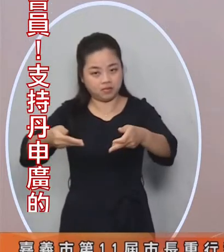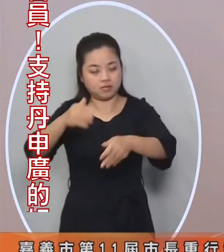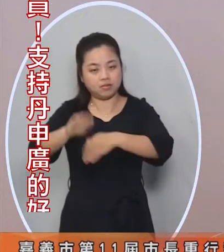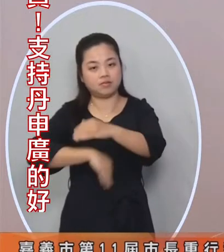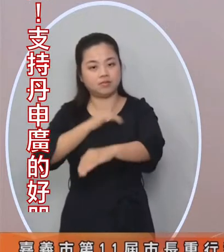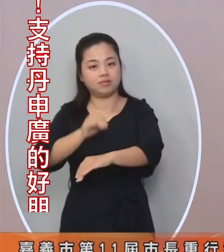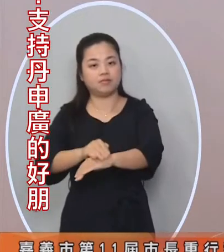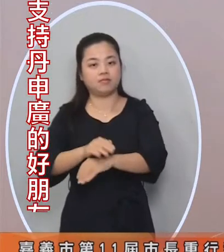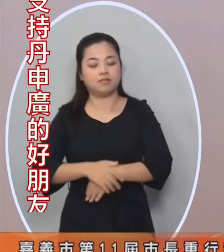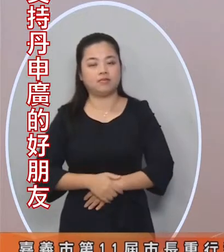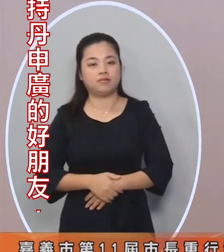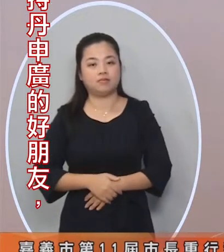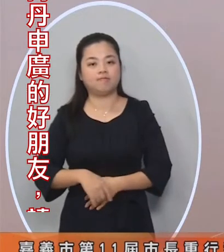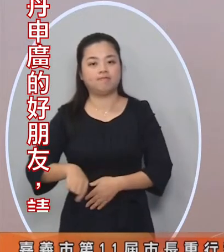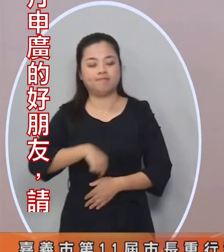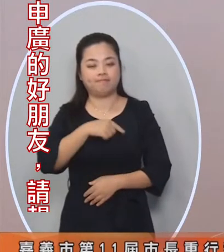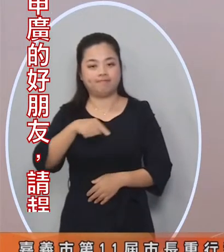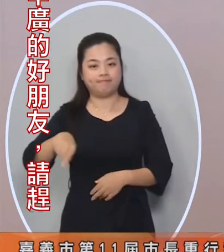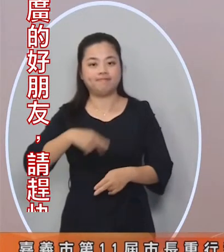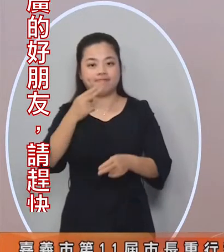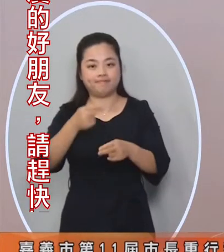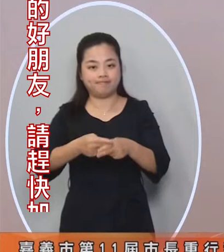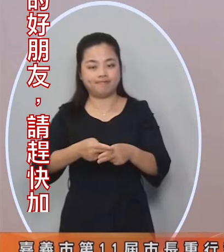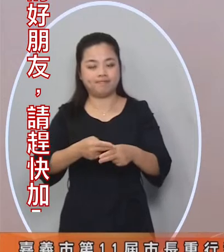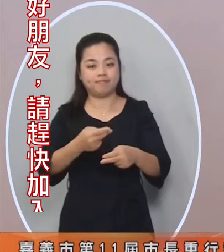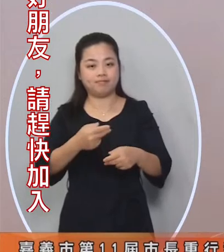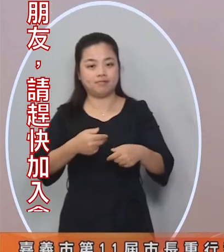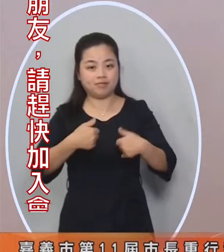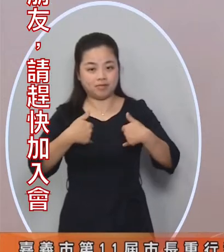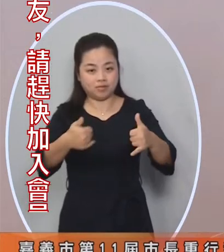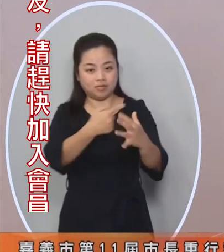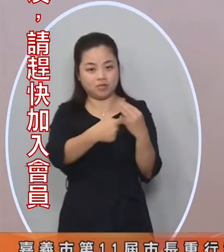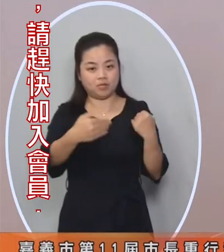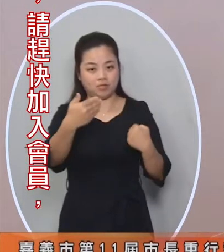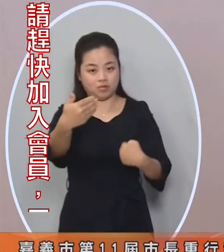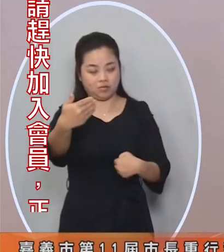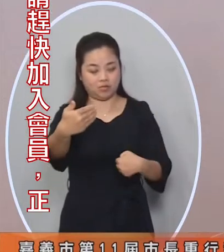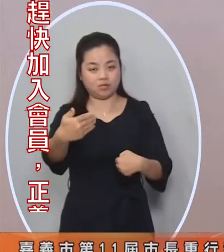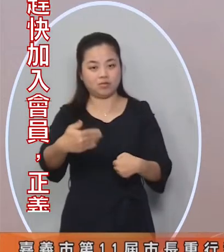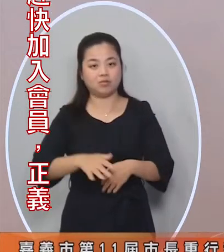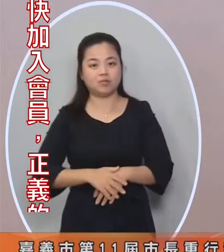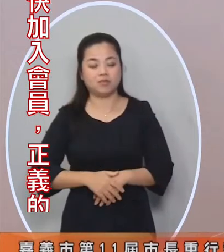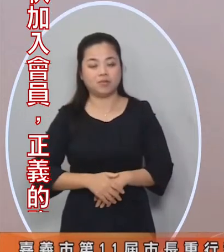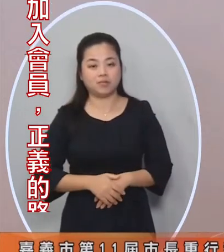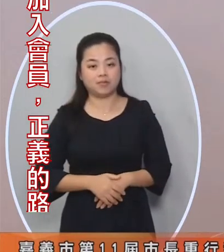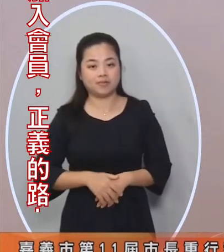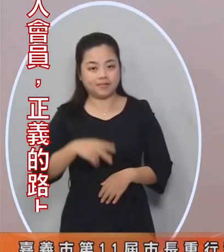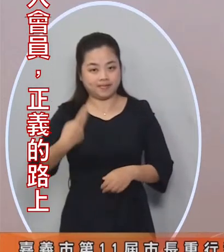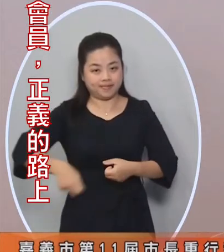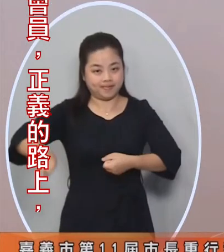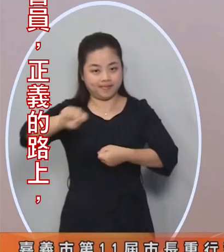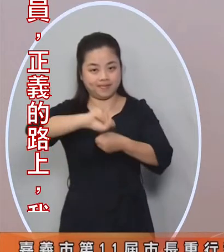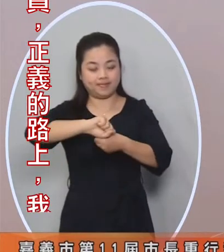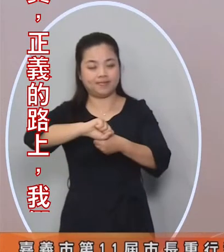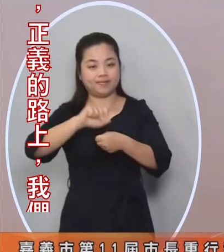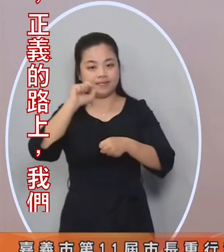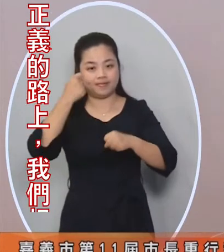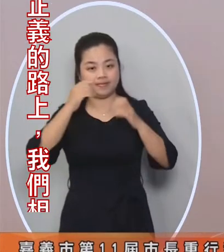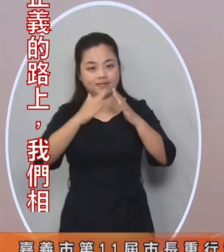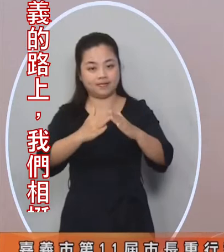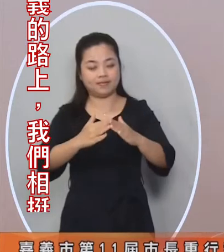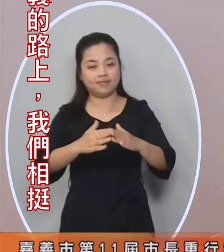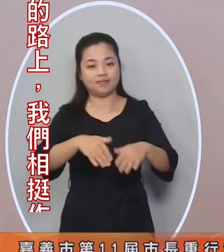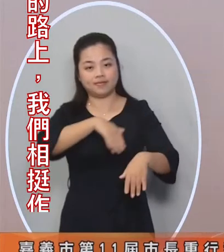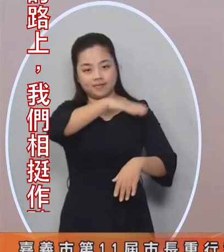做好。因为咱相信，咱有这个九条的路网，城际之间的路网，再加上嘉义市，我们有